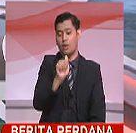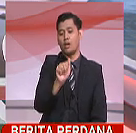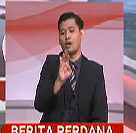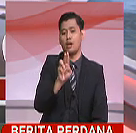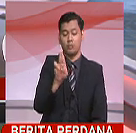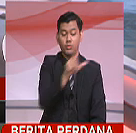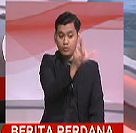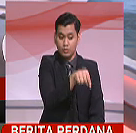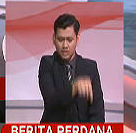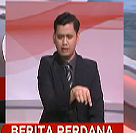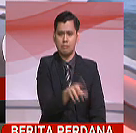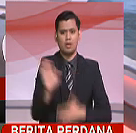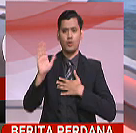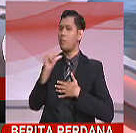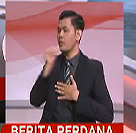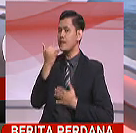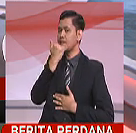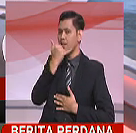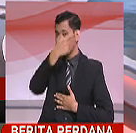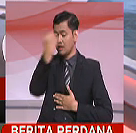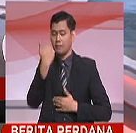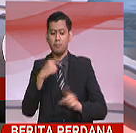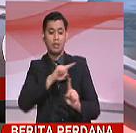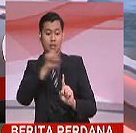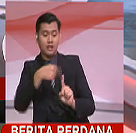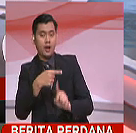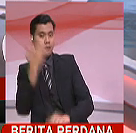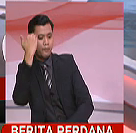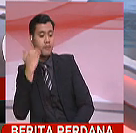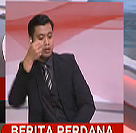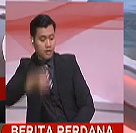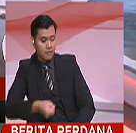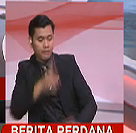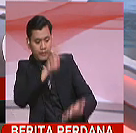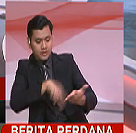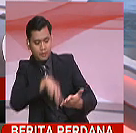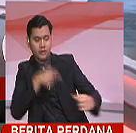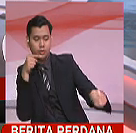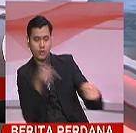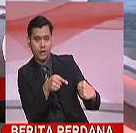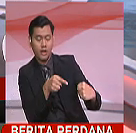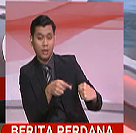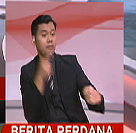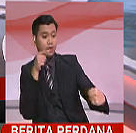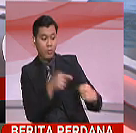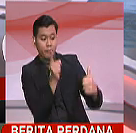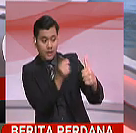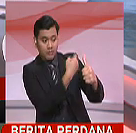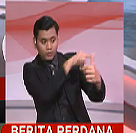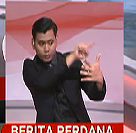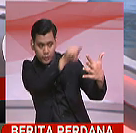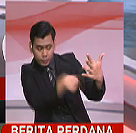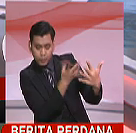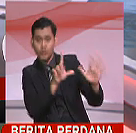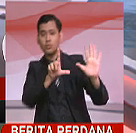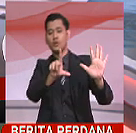tidak bersalah atas kesemua pertuduhan yang dibacakan di hadapan Hakim Hasbullah Adam. Mengikut pertuduhan pertama hingga ketujuh,